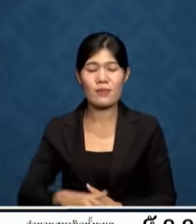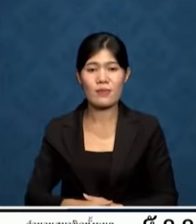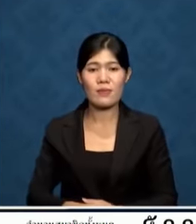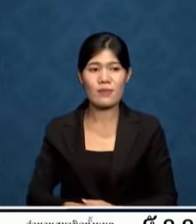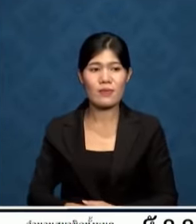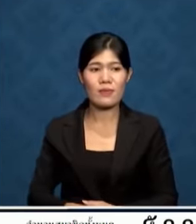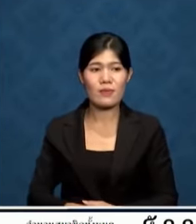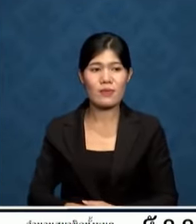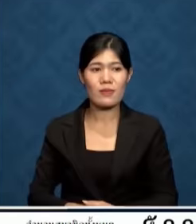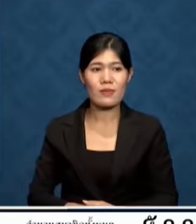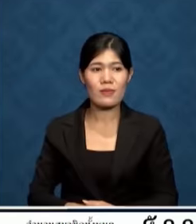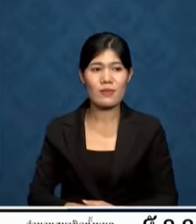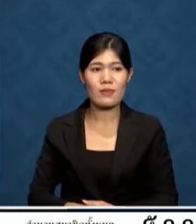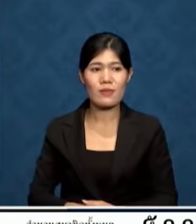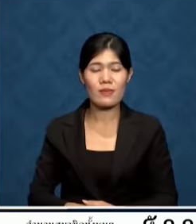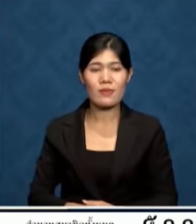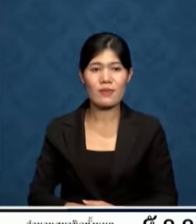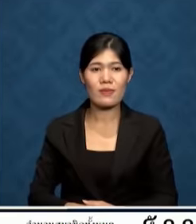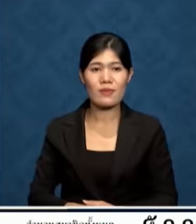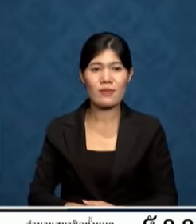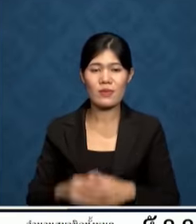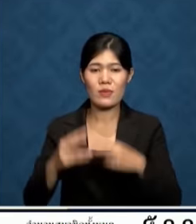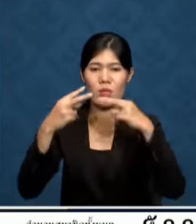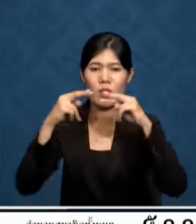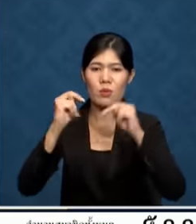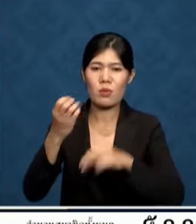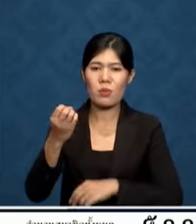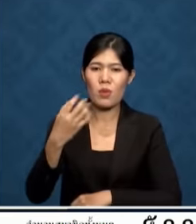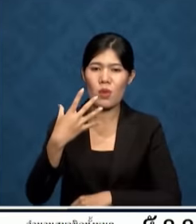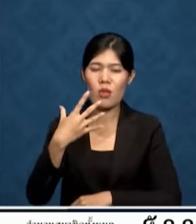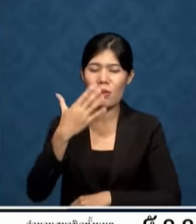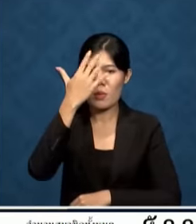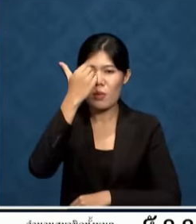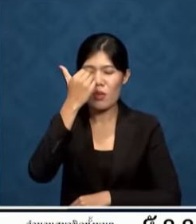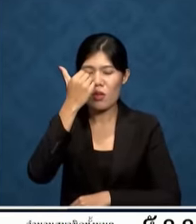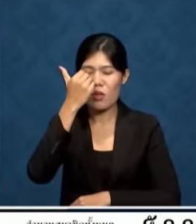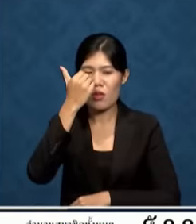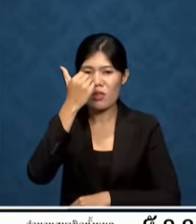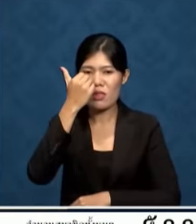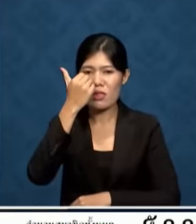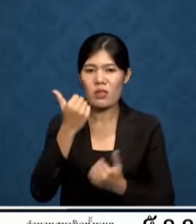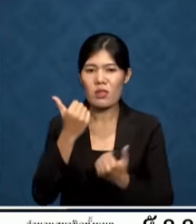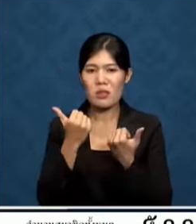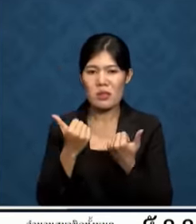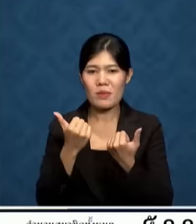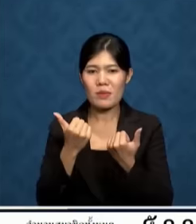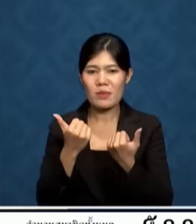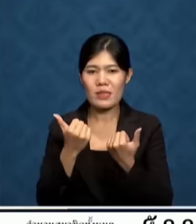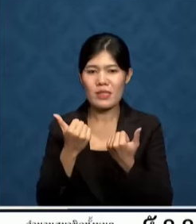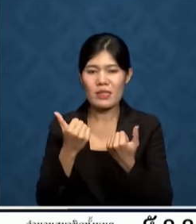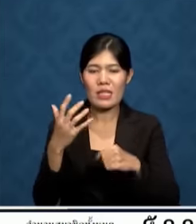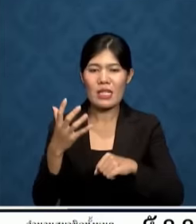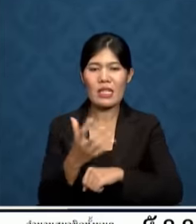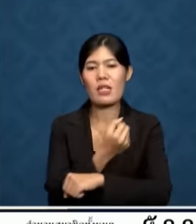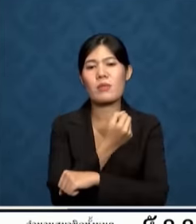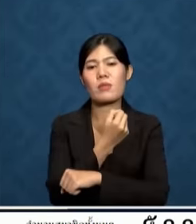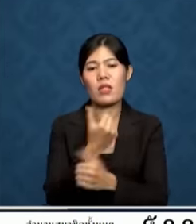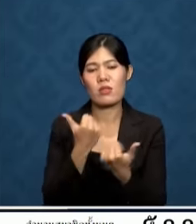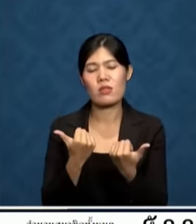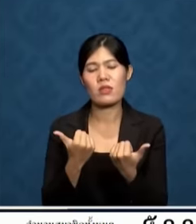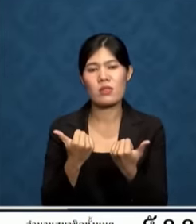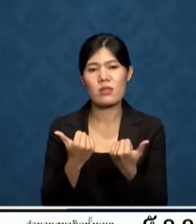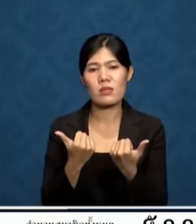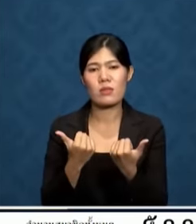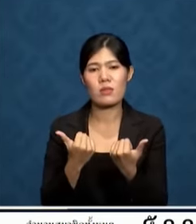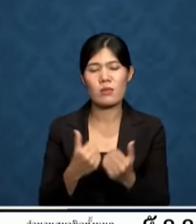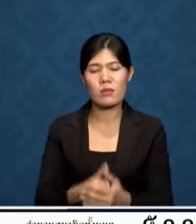นายกบอกว่ามันเป็นเพราะการเมืองในสถานการณ์ที่